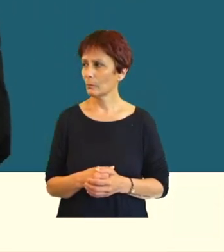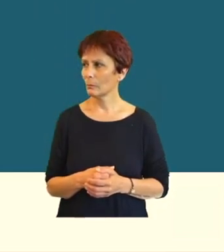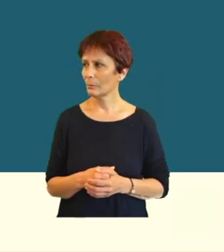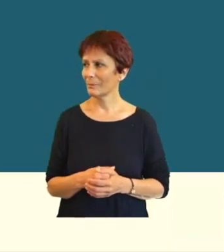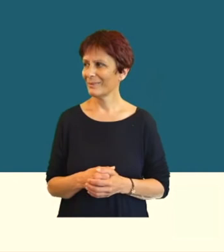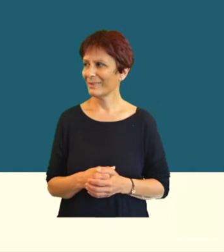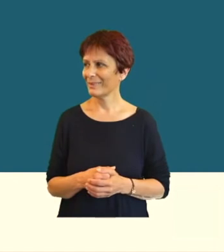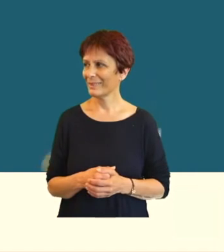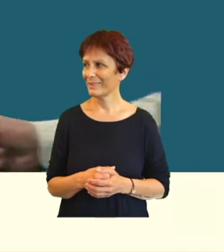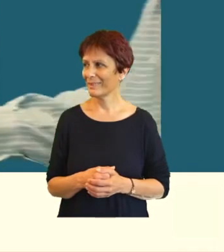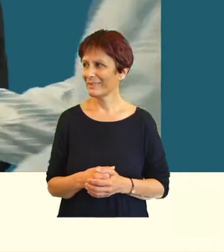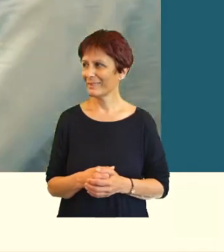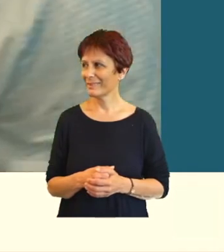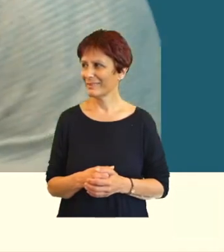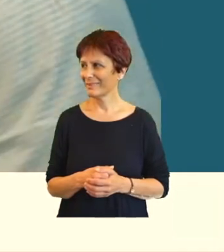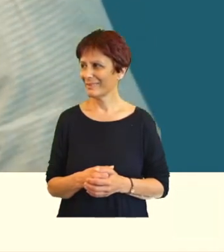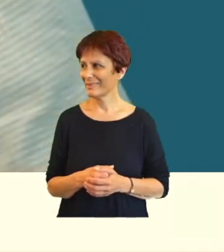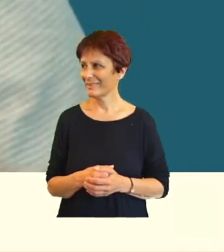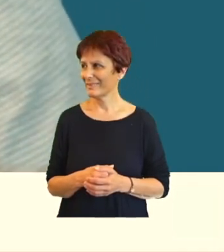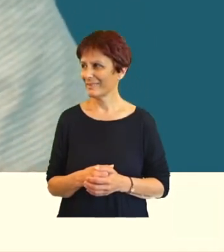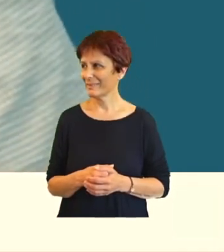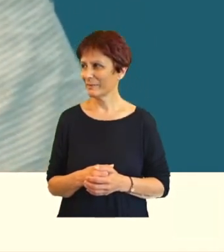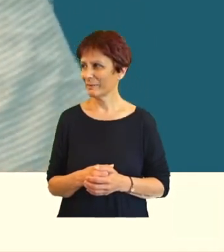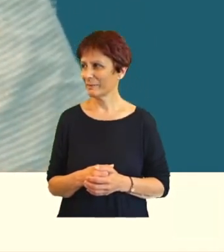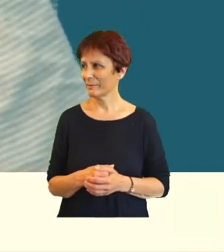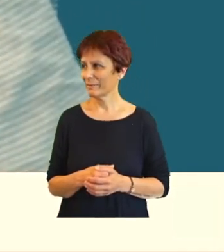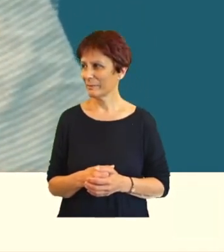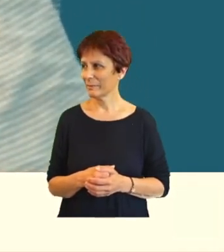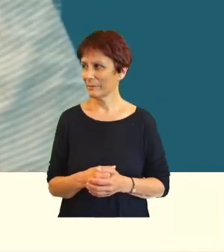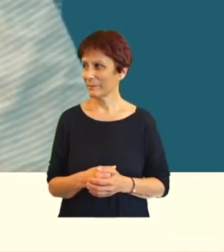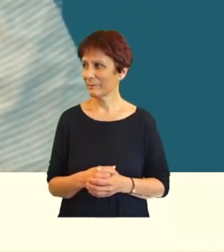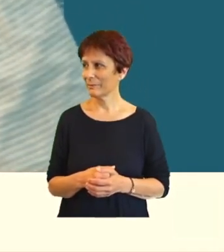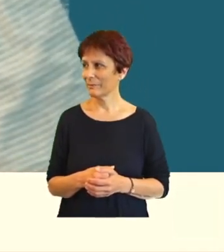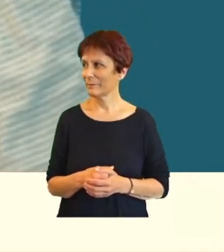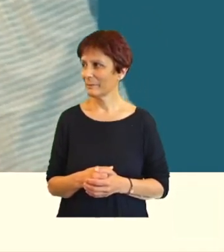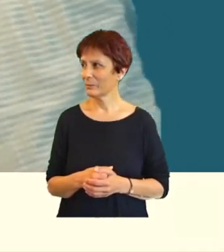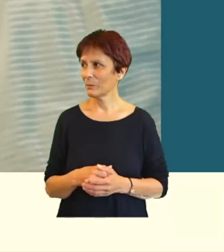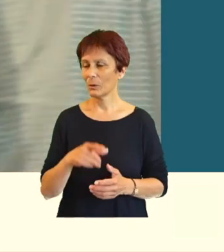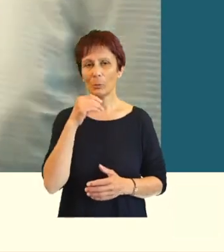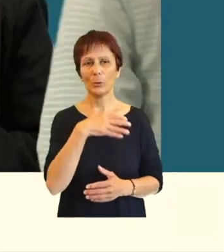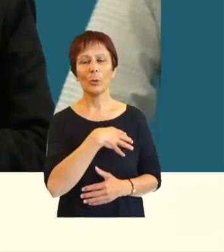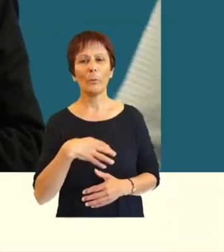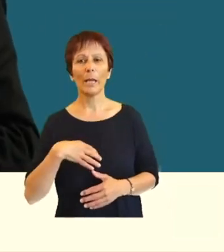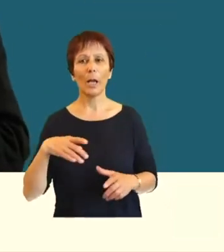Je suis petite, hein. Ouais. Voilà. Monsieur le maire, mes chers